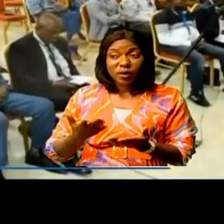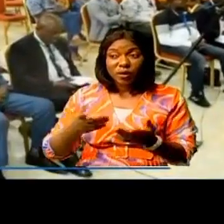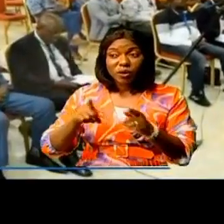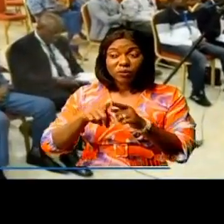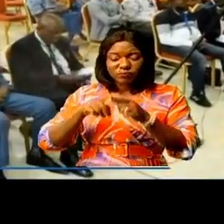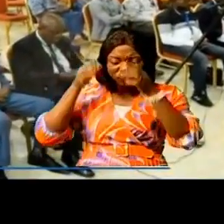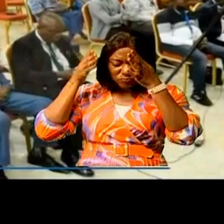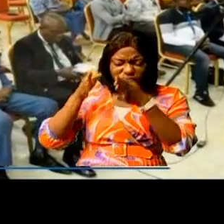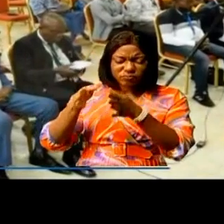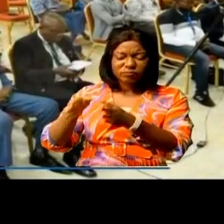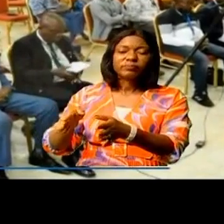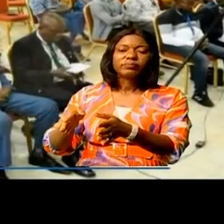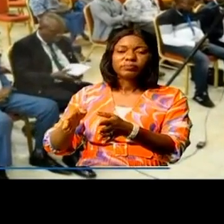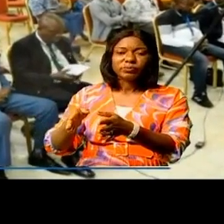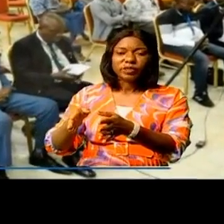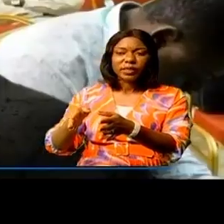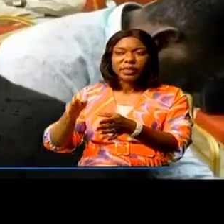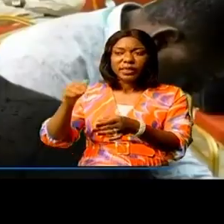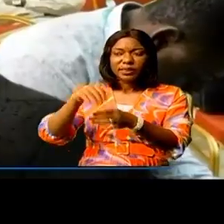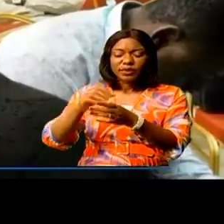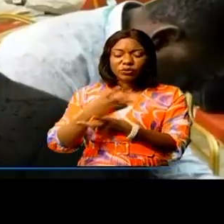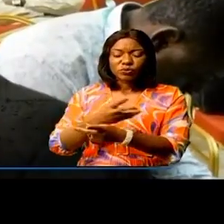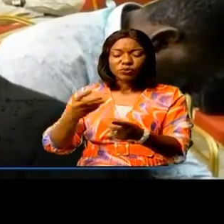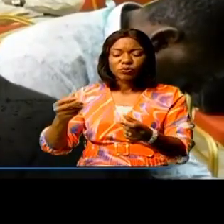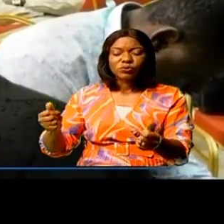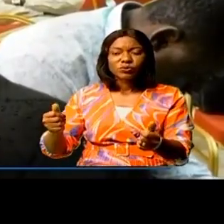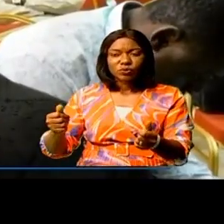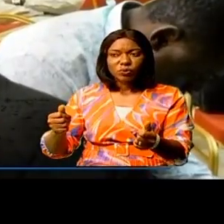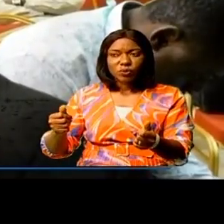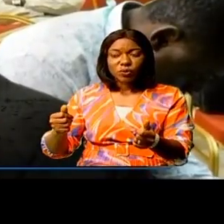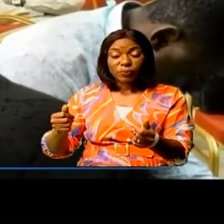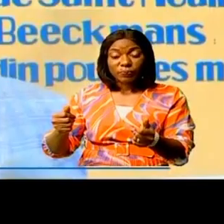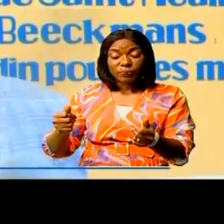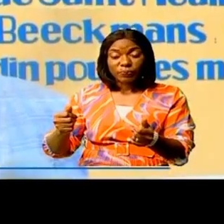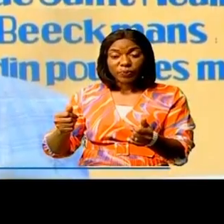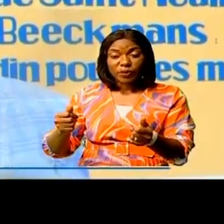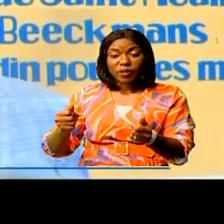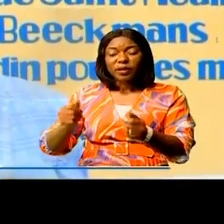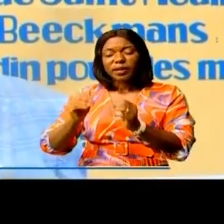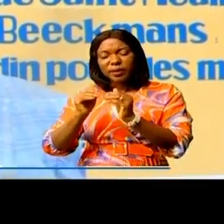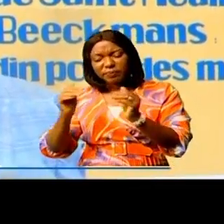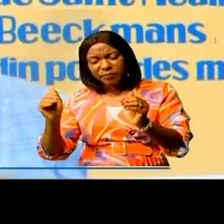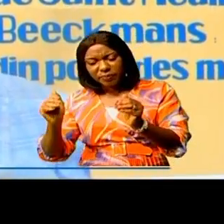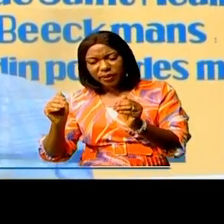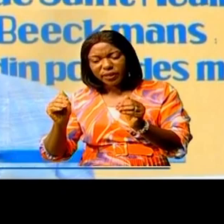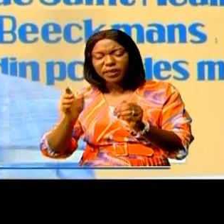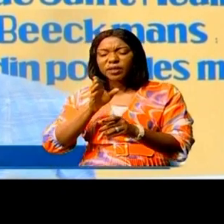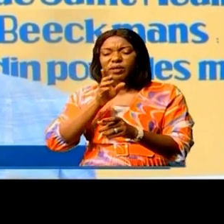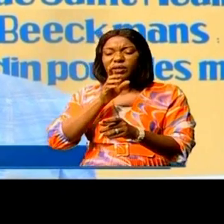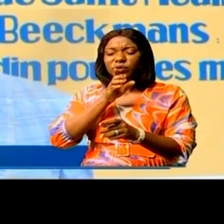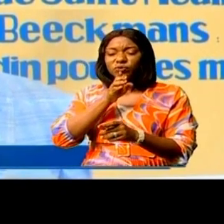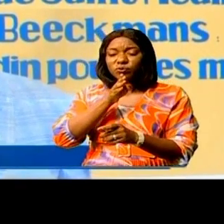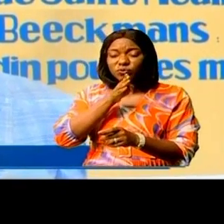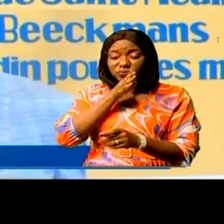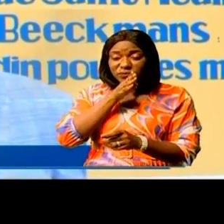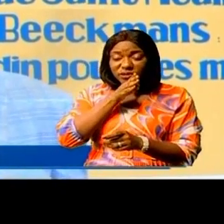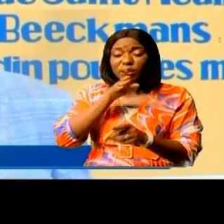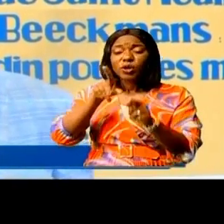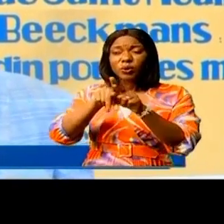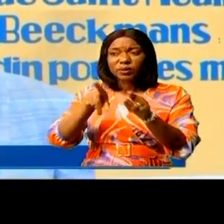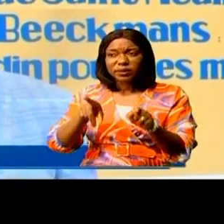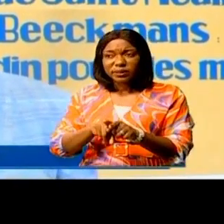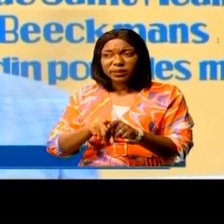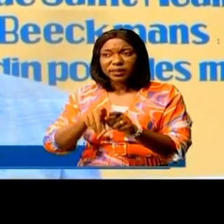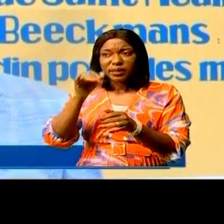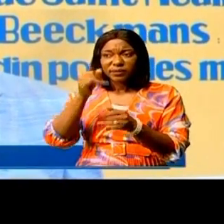attention sur des pistes de solutions pour qu'une paix plus durable puisse